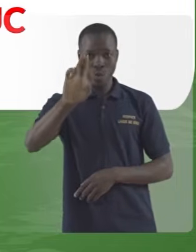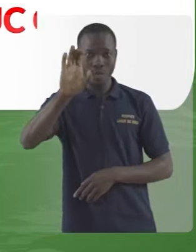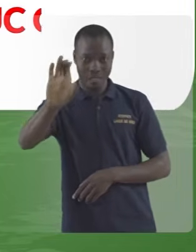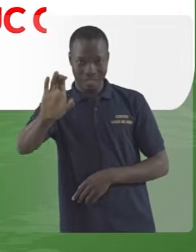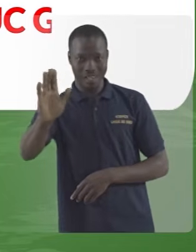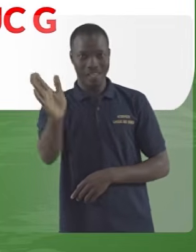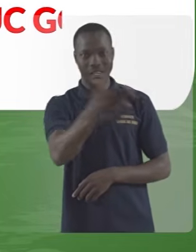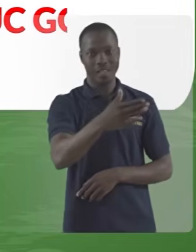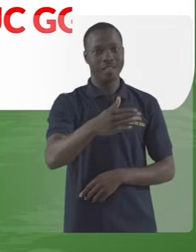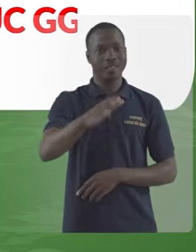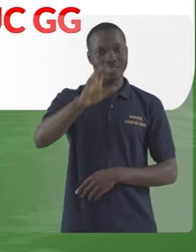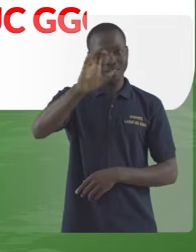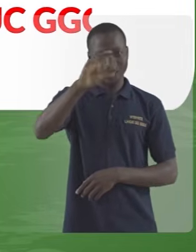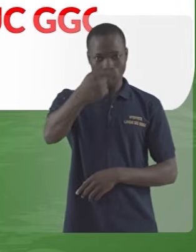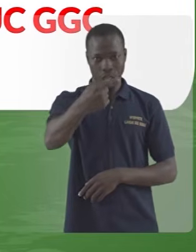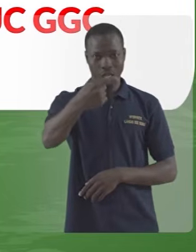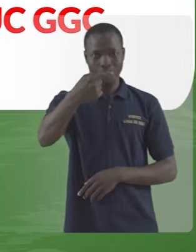CUC et enfin